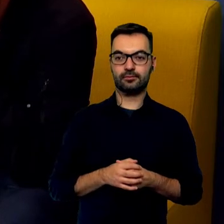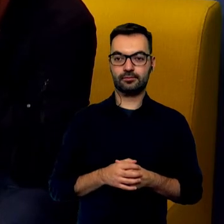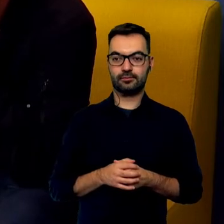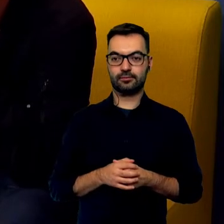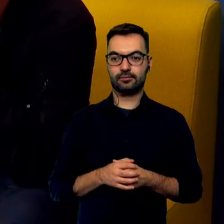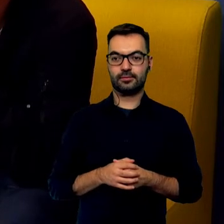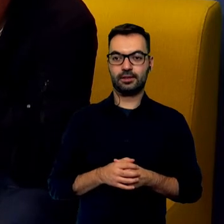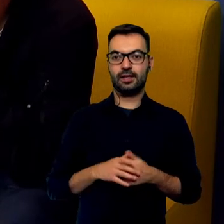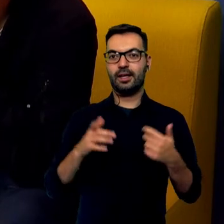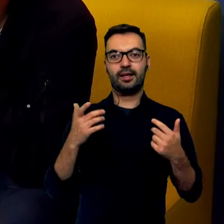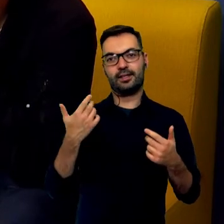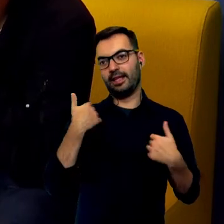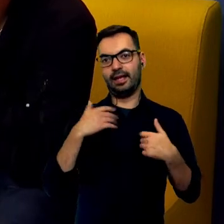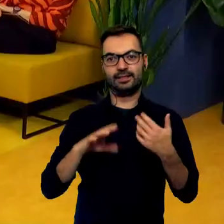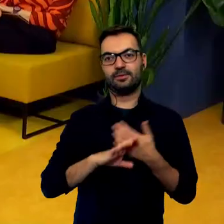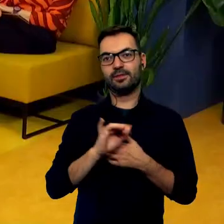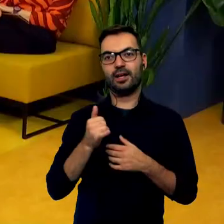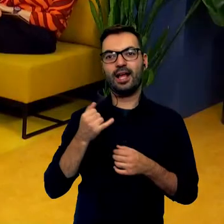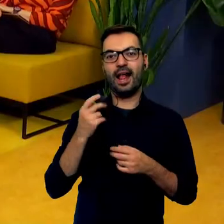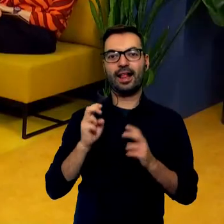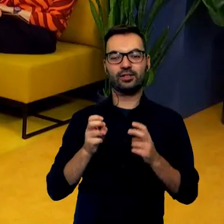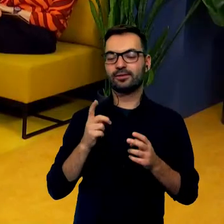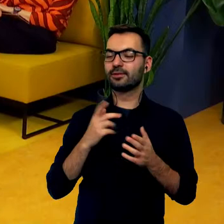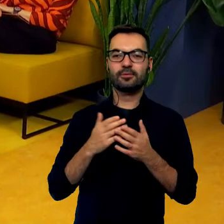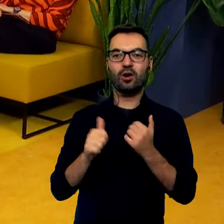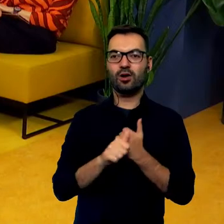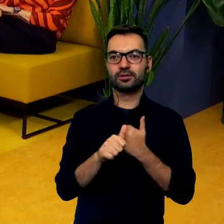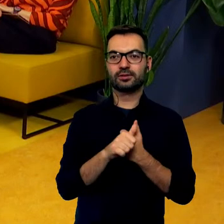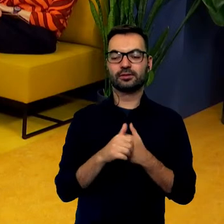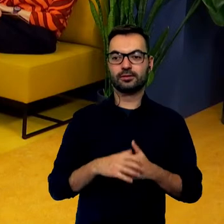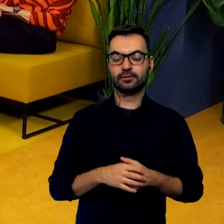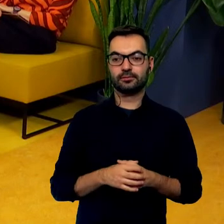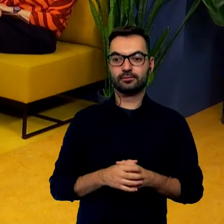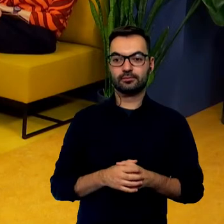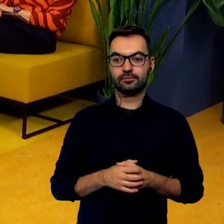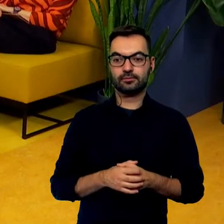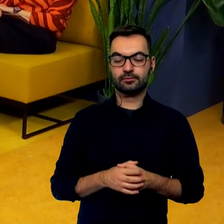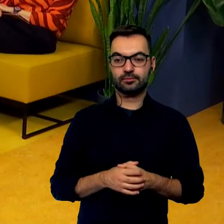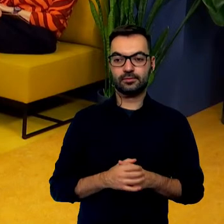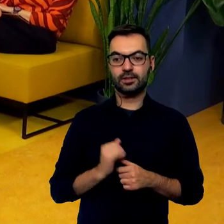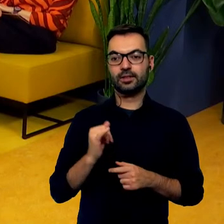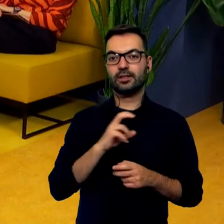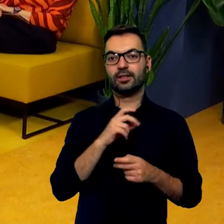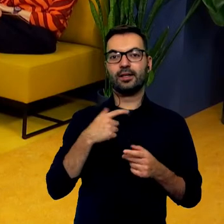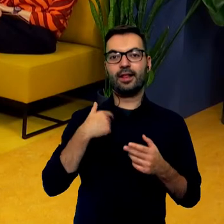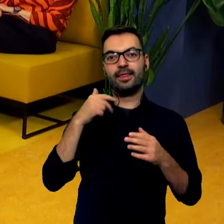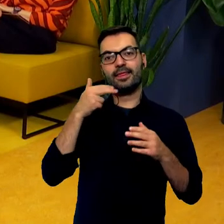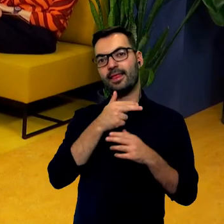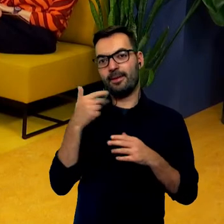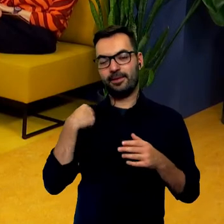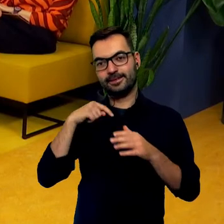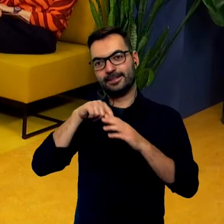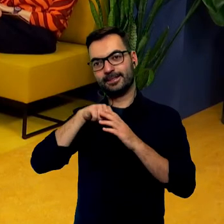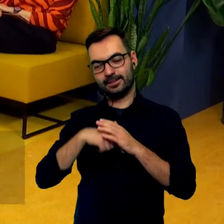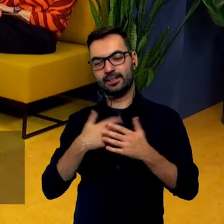czy chcę, żeby nie grać Jana Kaczkowskiego, tylko kwestia jakby w głębokości wchodzenia w różne tematy, bo